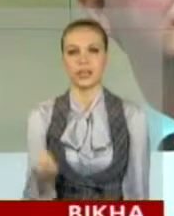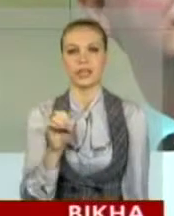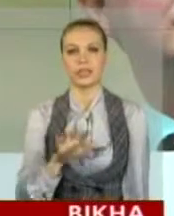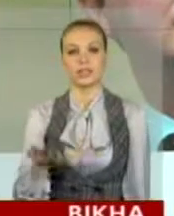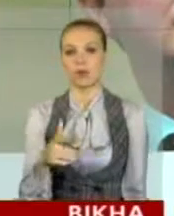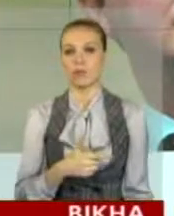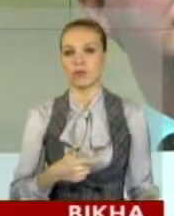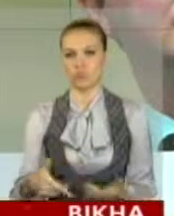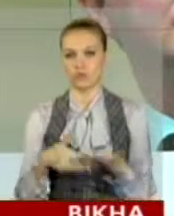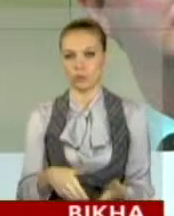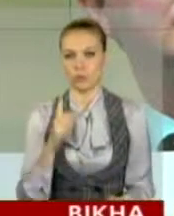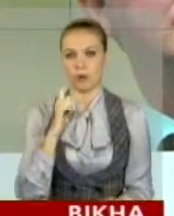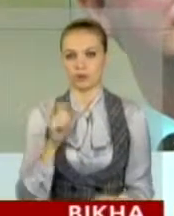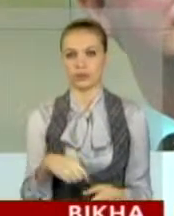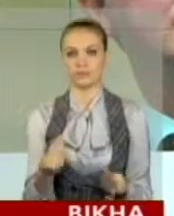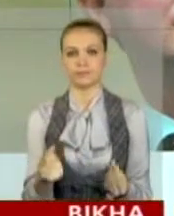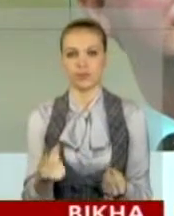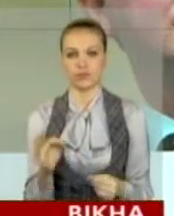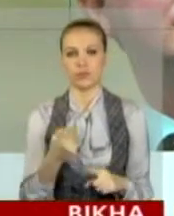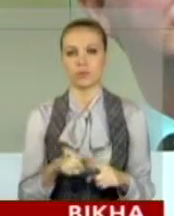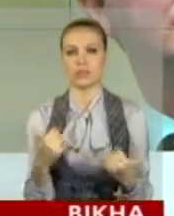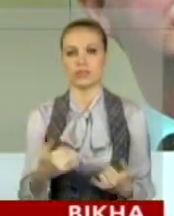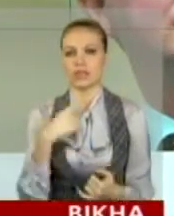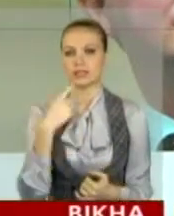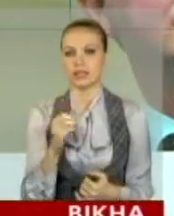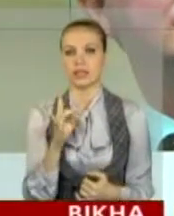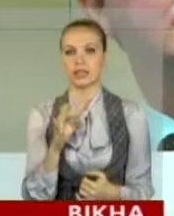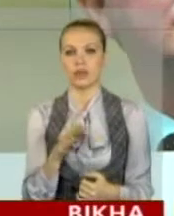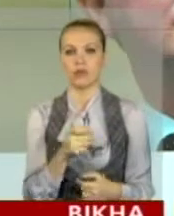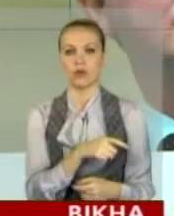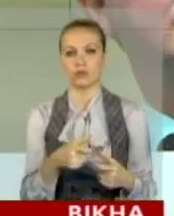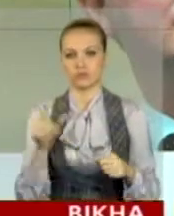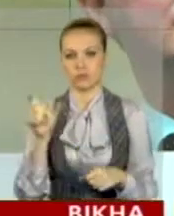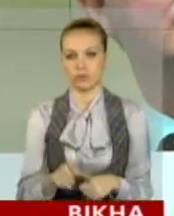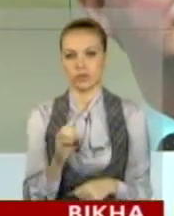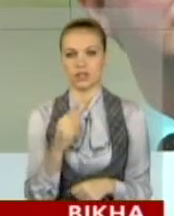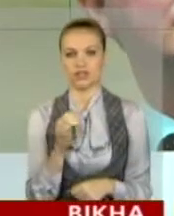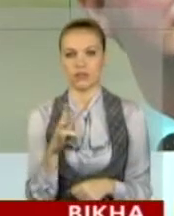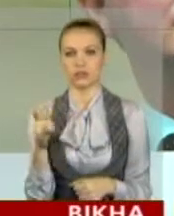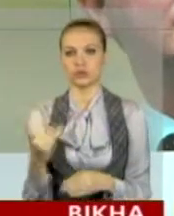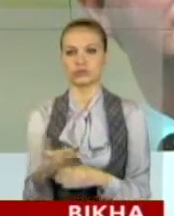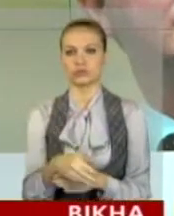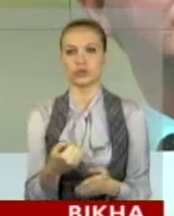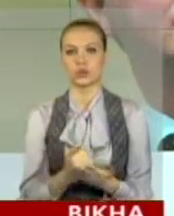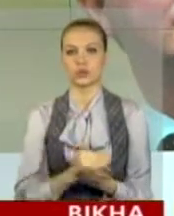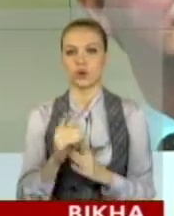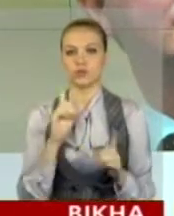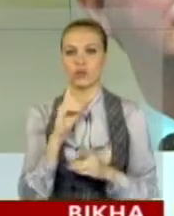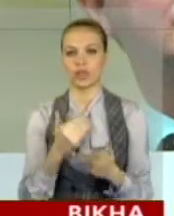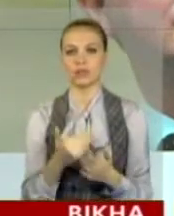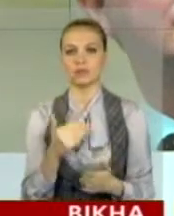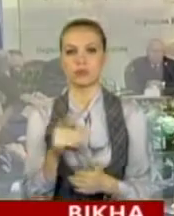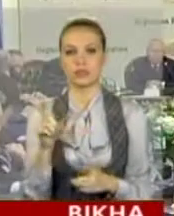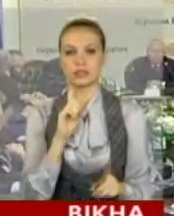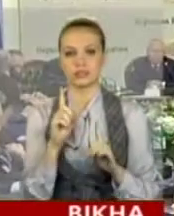Європа готова допомагати Україні фінансово. Про це нині заявив єврокомісар Штефан Фіоле. Сьогодні він завітав до Верховної Ради перед